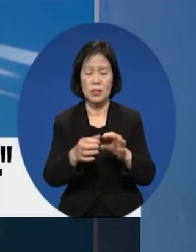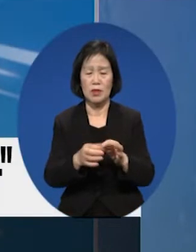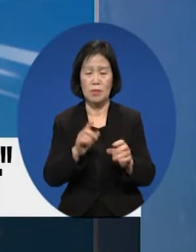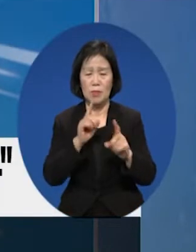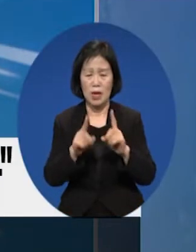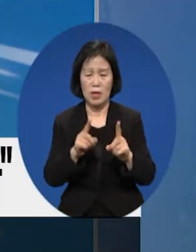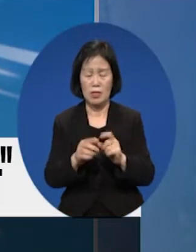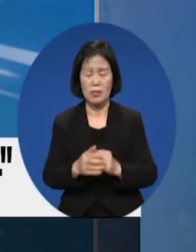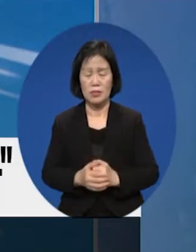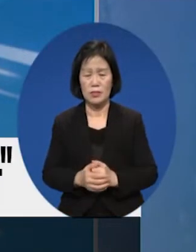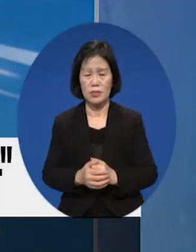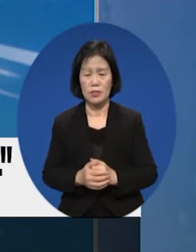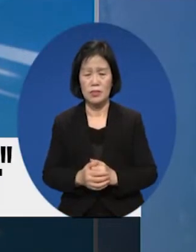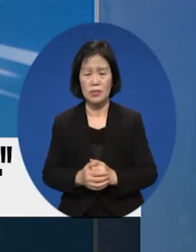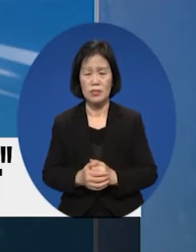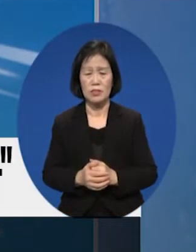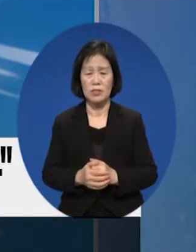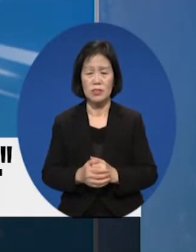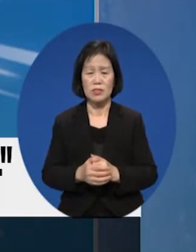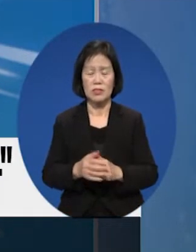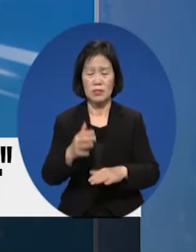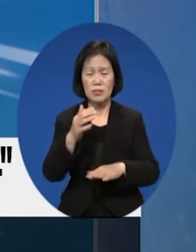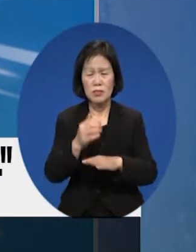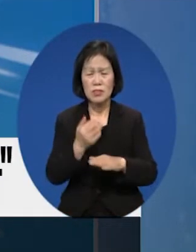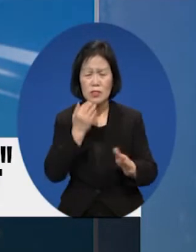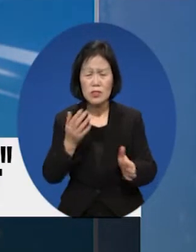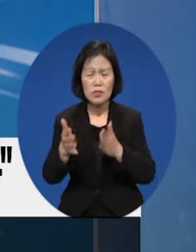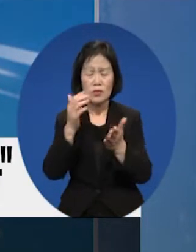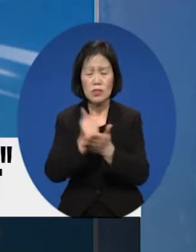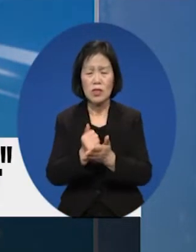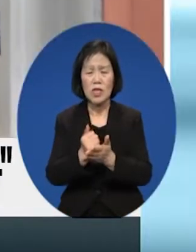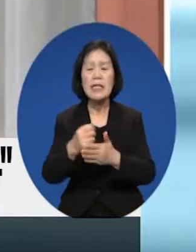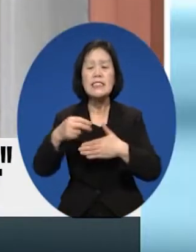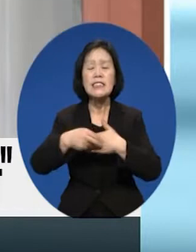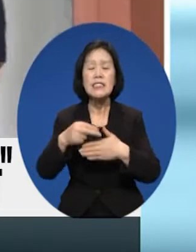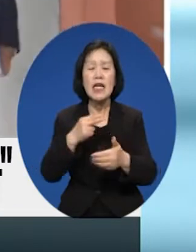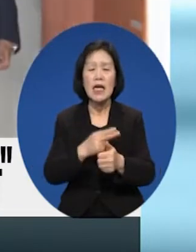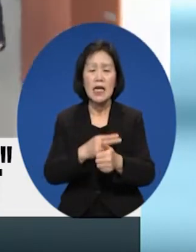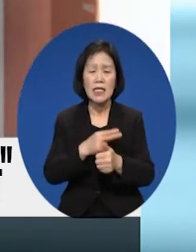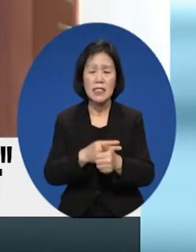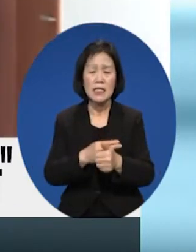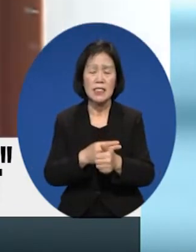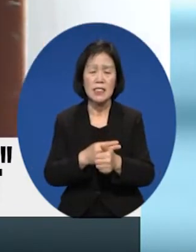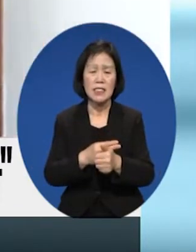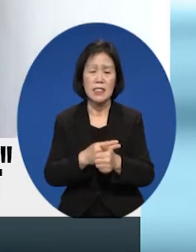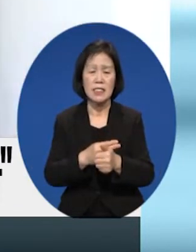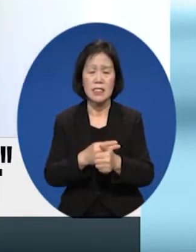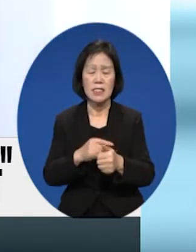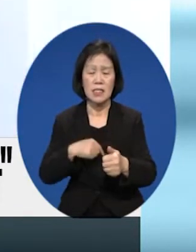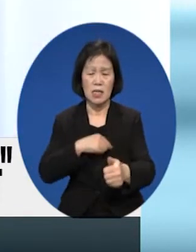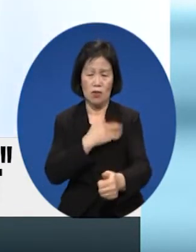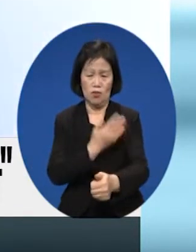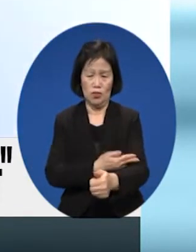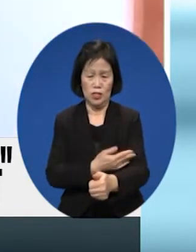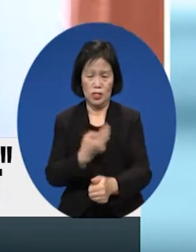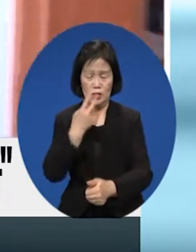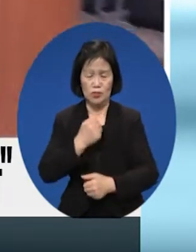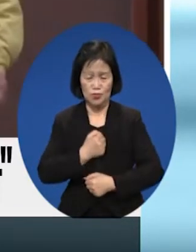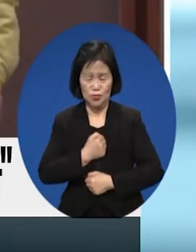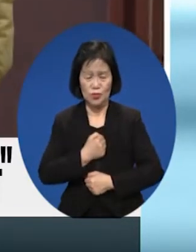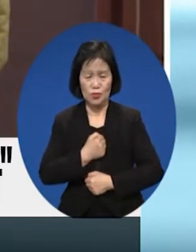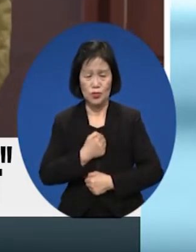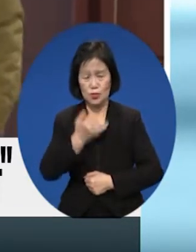거 지금 이제 주장의 요지는 결국에는 의사들이 스스로가 자신들이 어떤 그 권익을 지킬 수 있을 만큼의